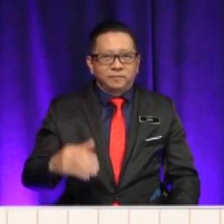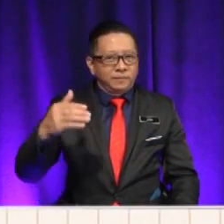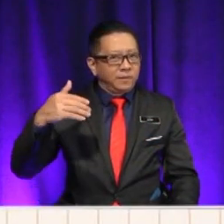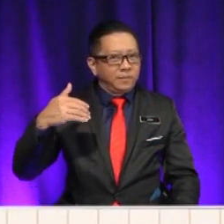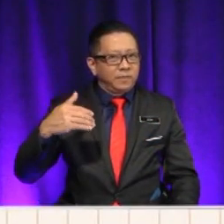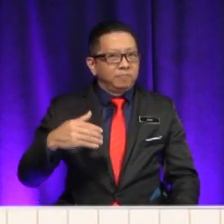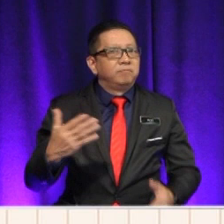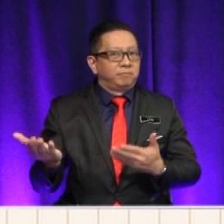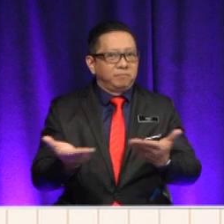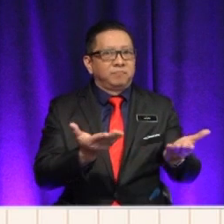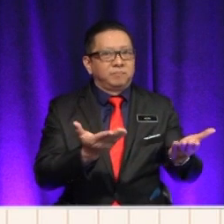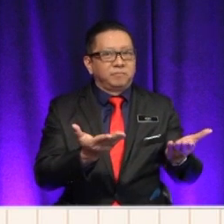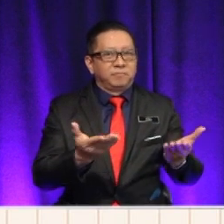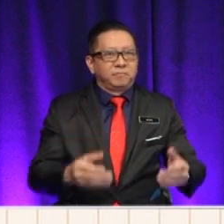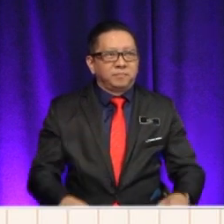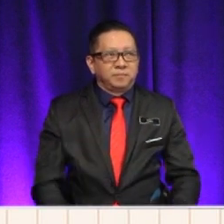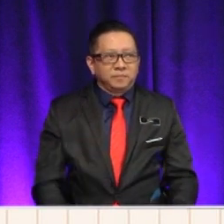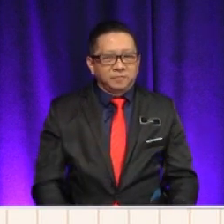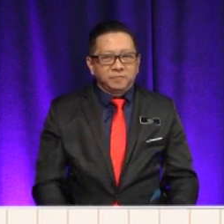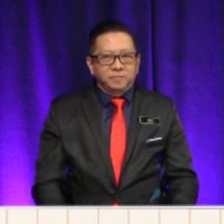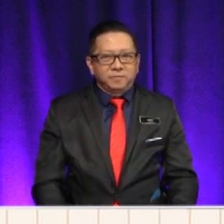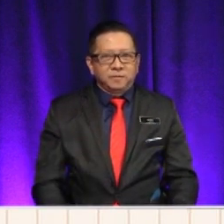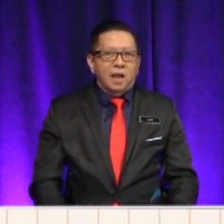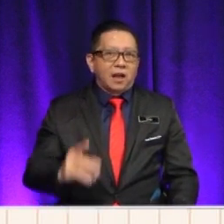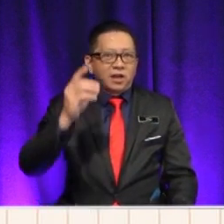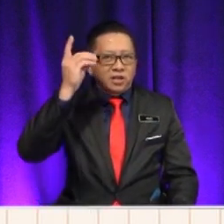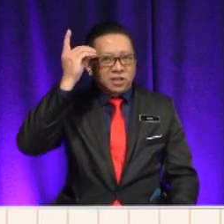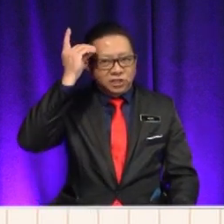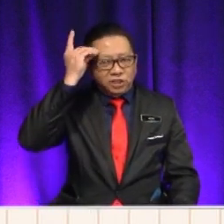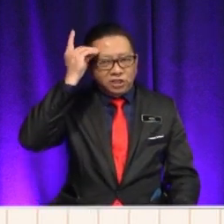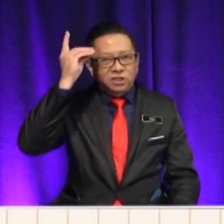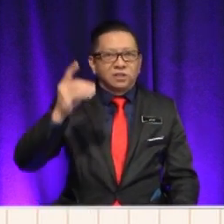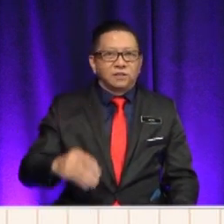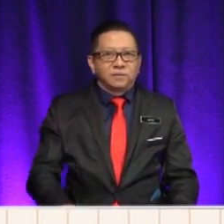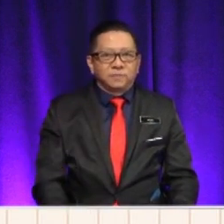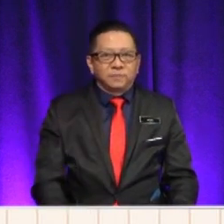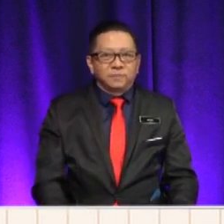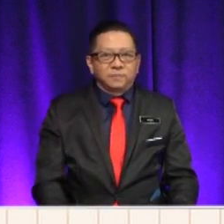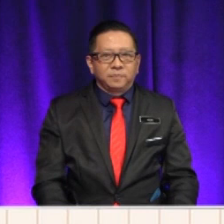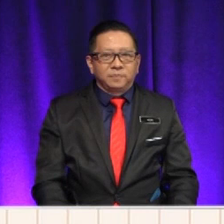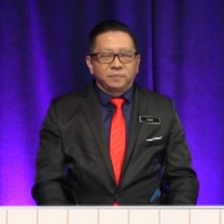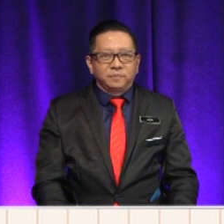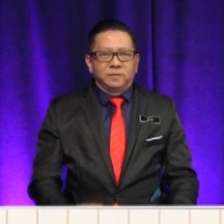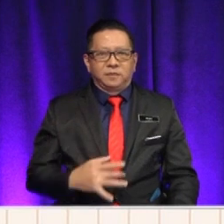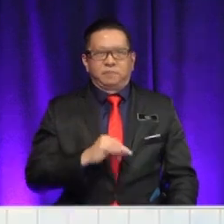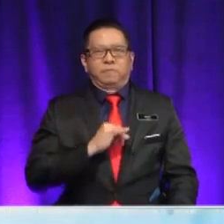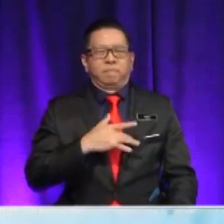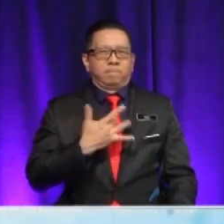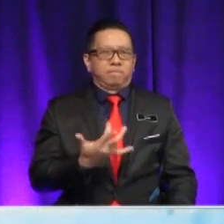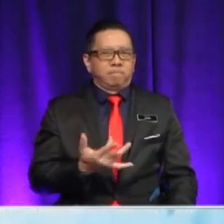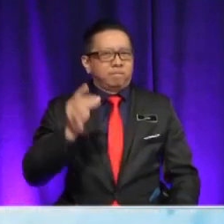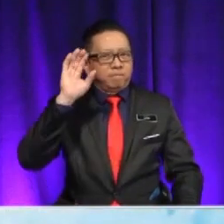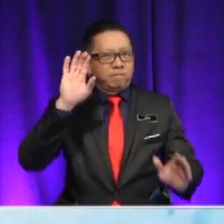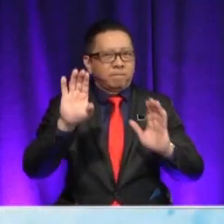silakan. Saya nak cuba, cikgu. Okey, okay. Silakan Danish. Gambar apa ni? Saya rasa gambar ini